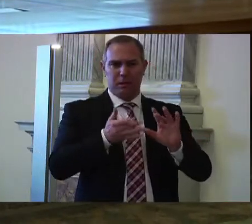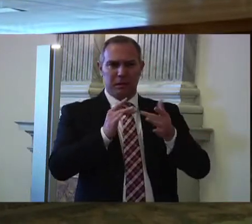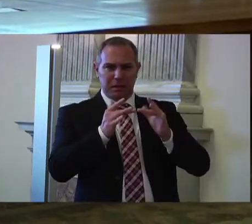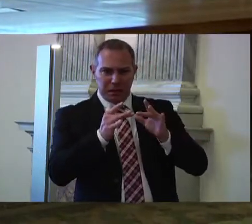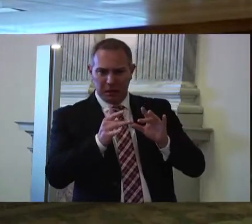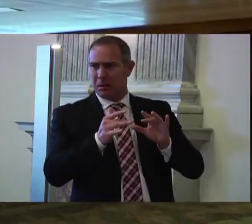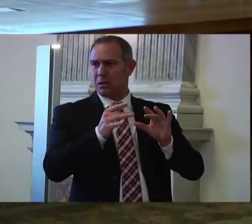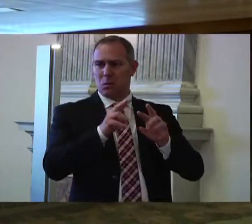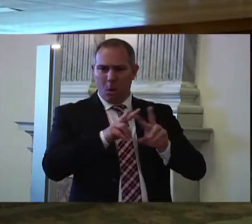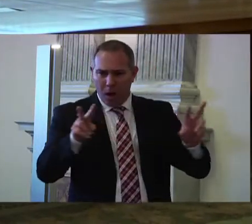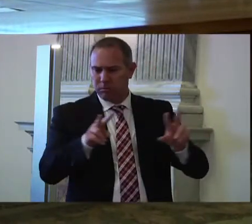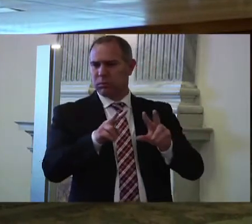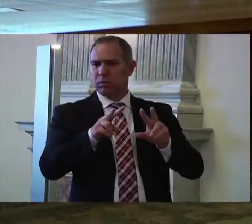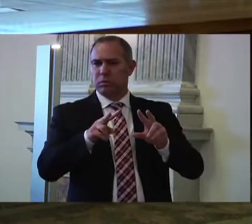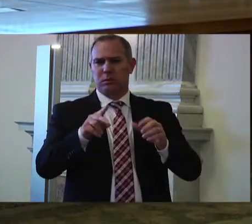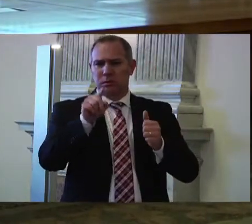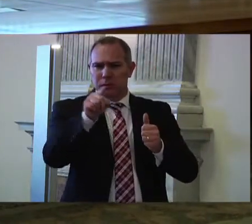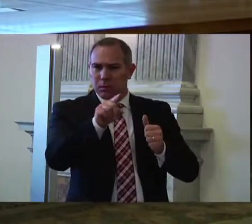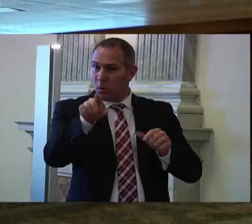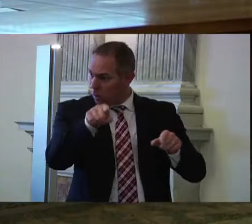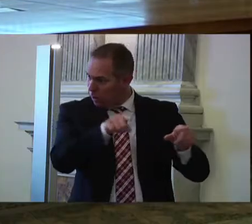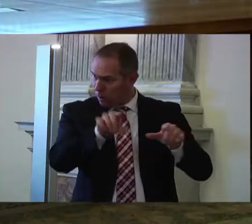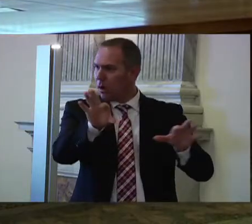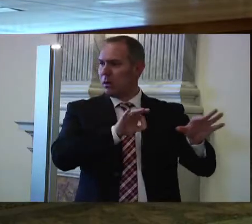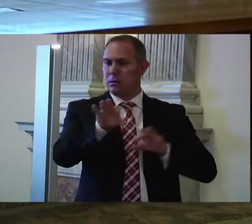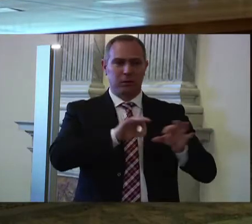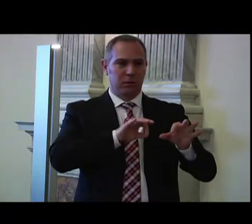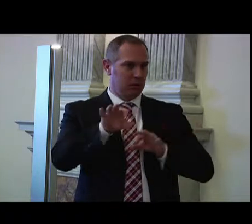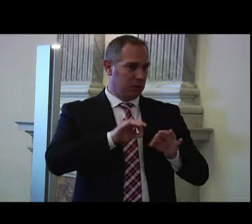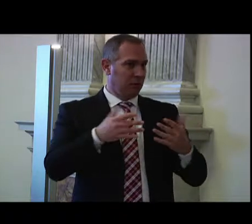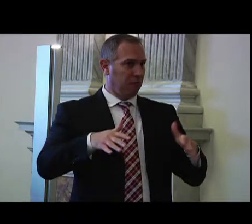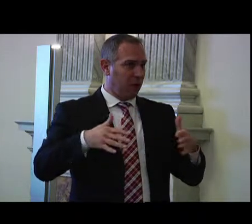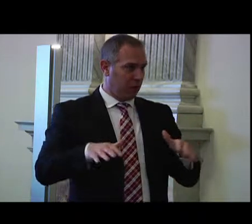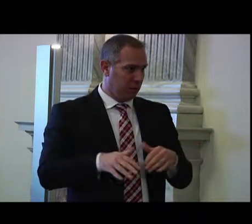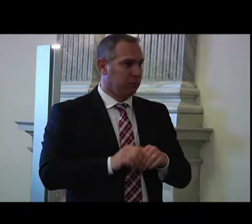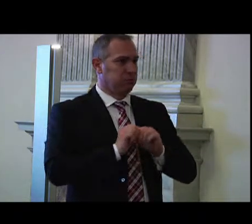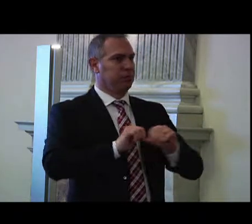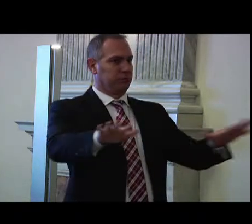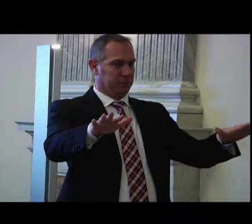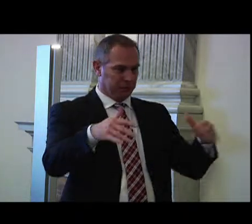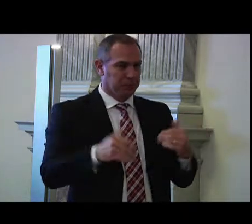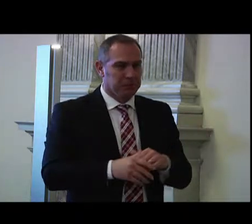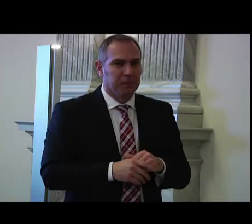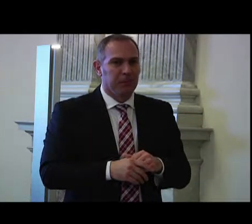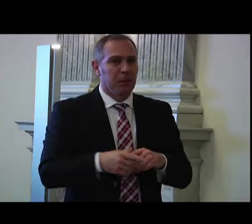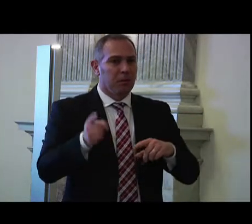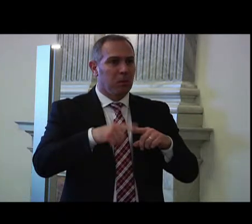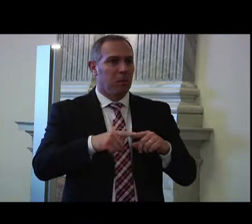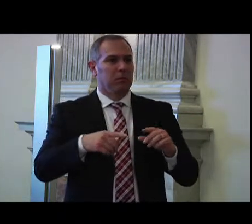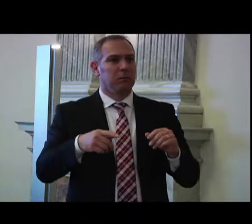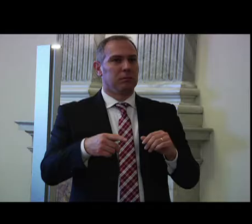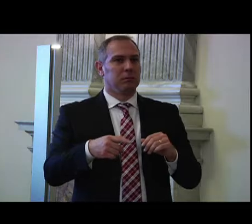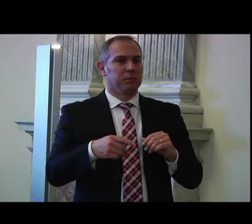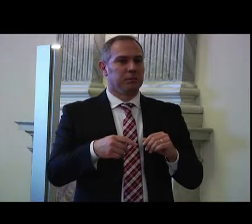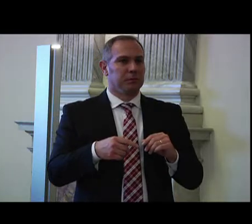video realizzati perché ce ne sono molti che trattano queste tematiche, con riferimento appunto ai vari argomenti trattati nel